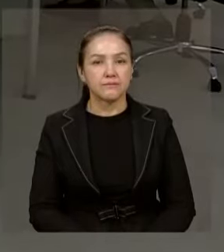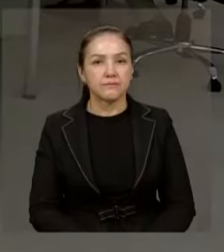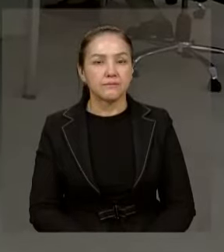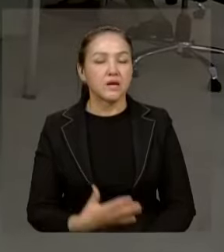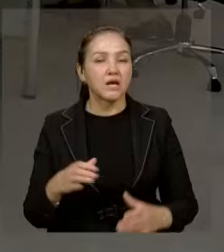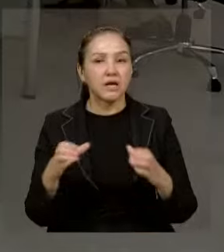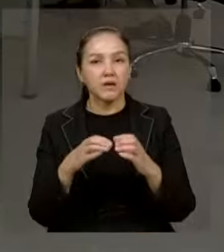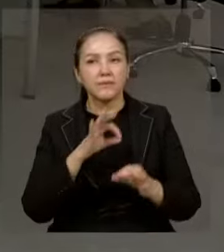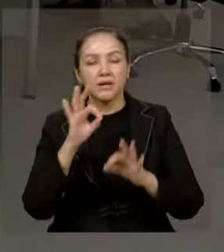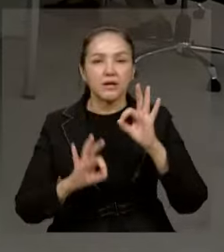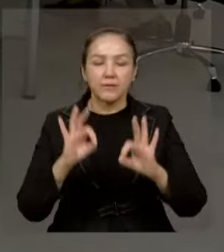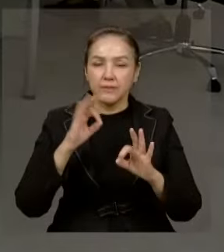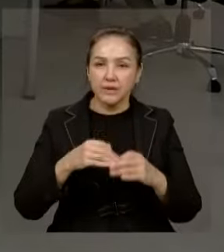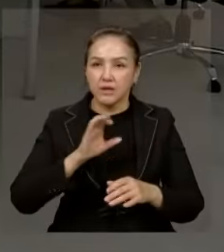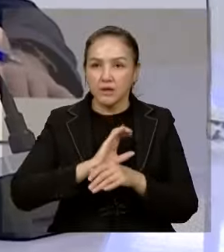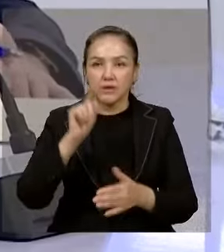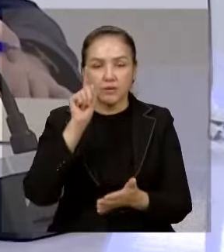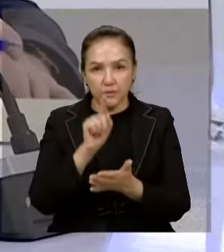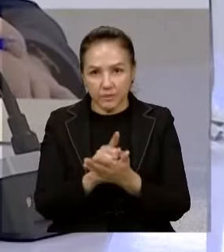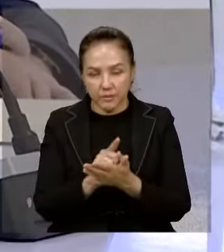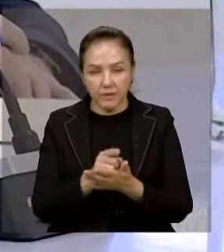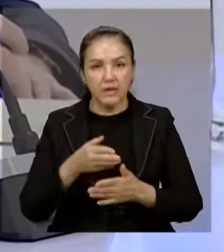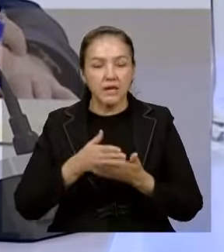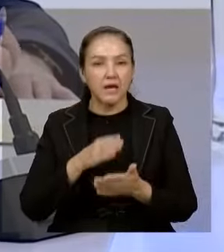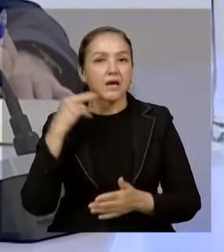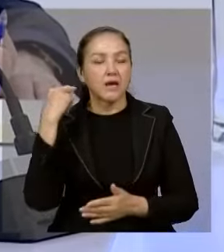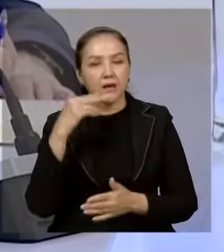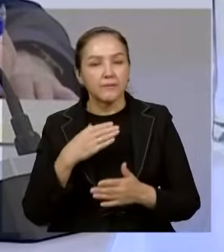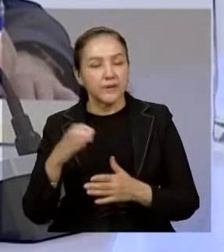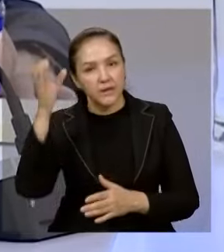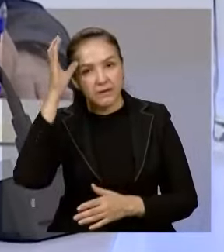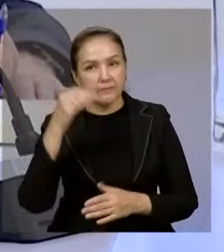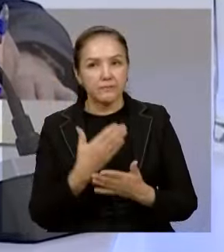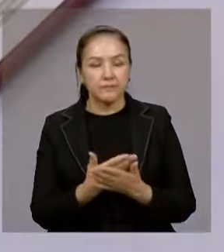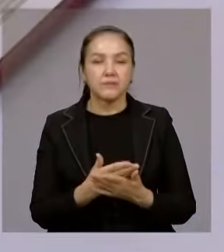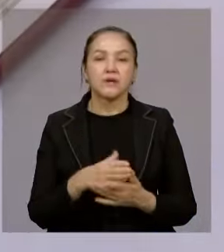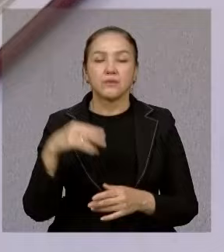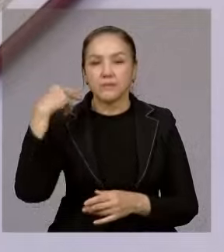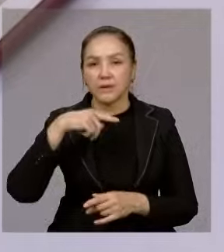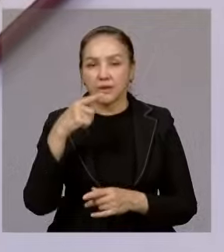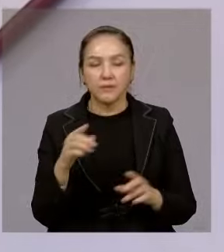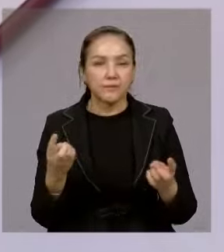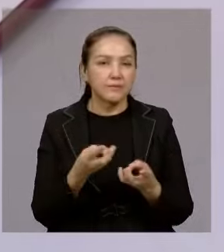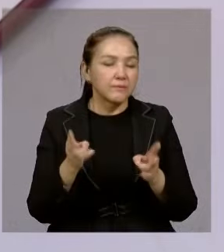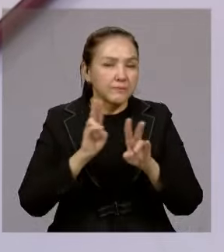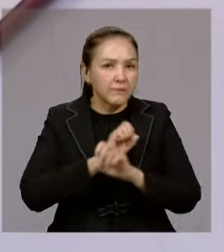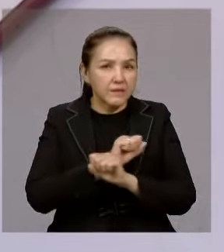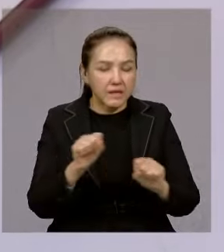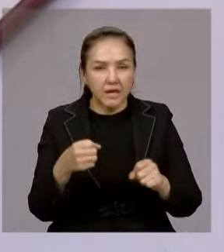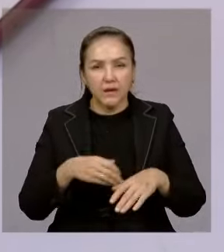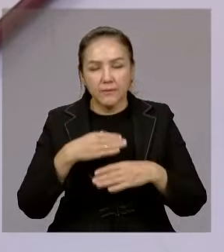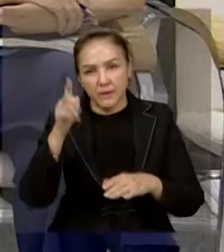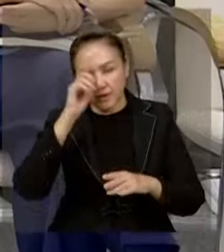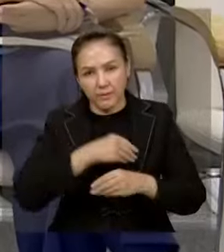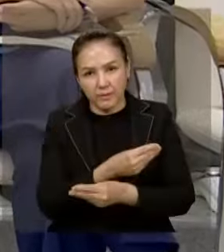размер местных выделяемых грантов должен позволять организовать качественный образовательный процесс президент подчеркнул что нельзя распять государственные